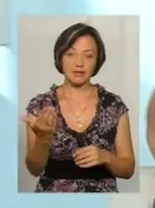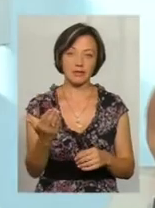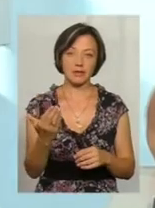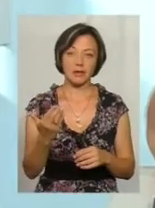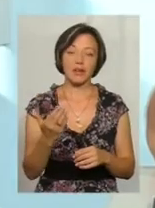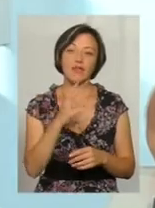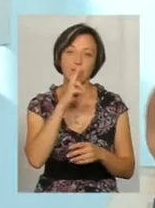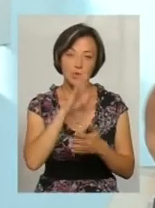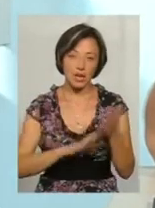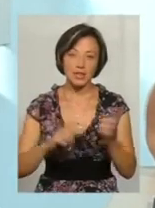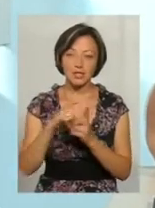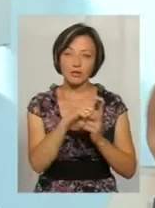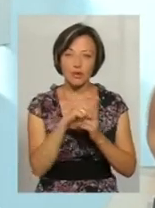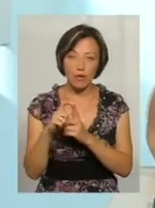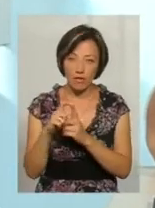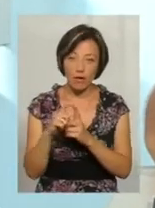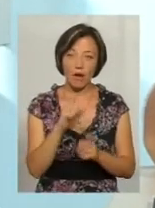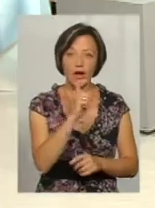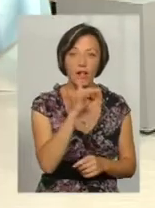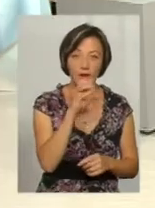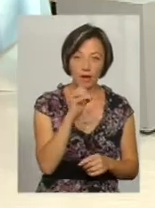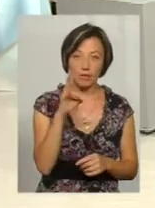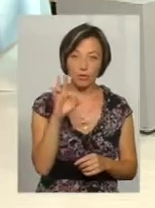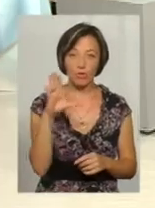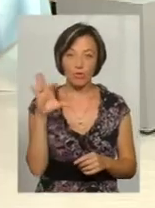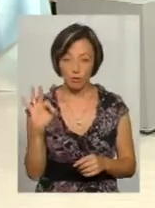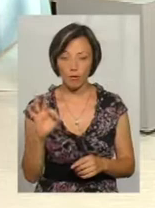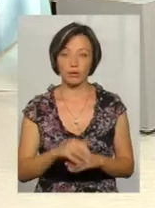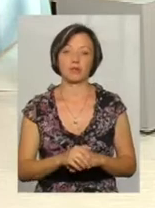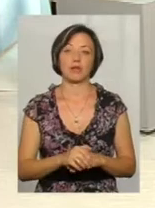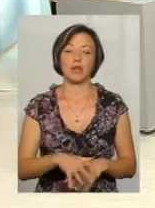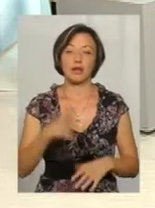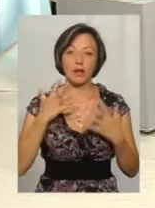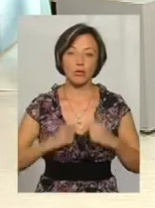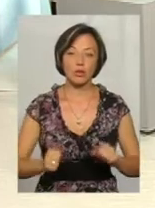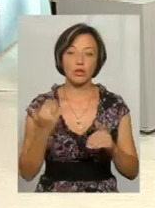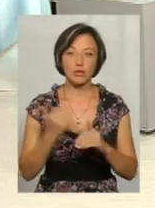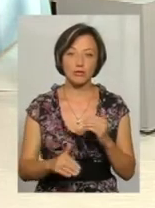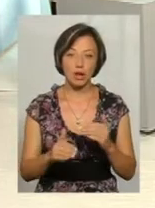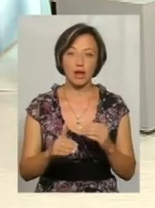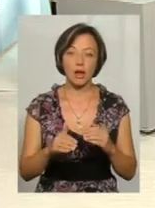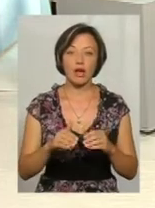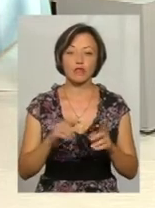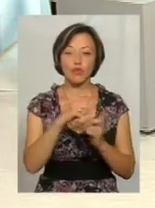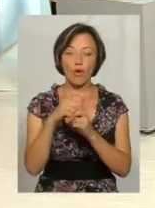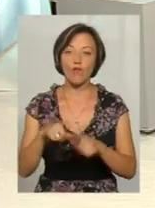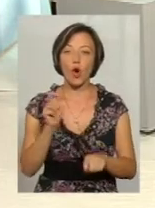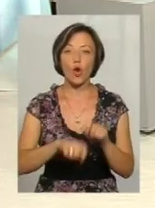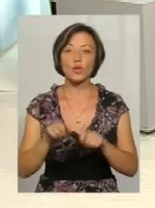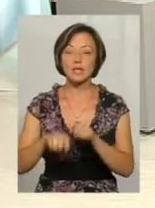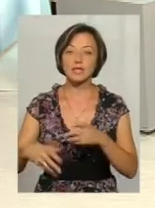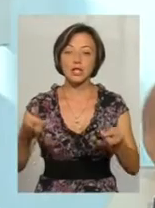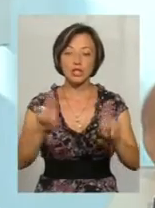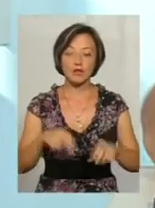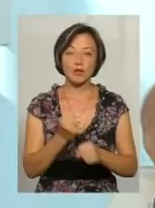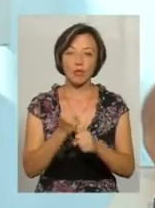хреново. Тому що, давайте куди ми подивимося. Надоїло вже оскомина люстрації. Залишив на роботі тих, які